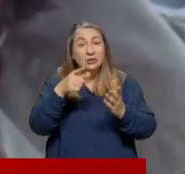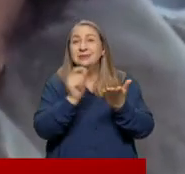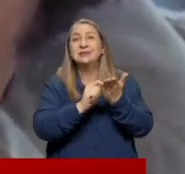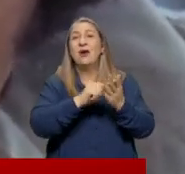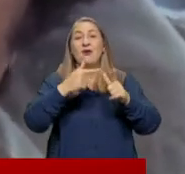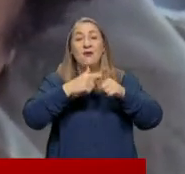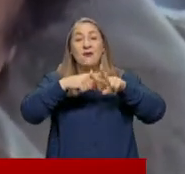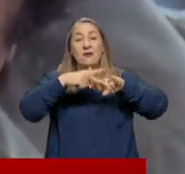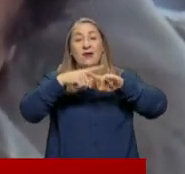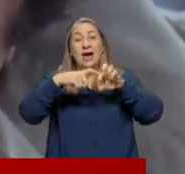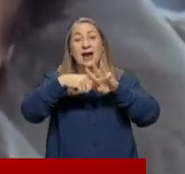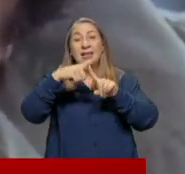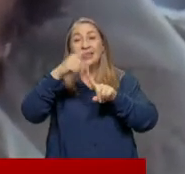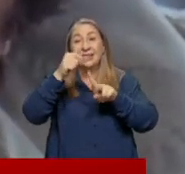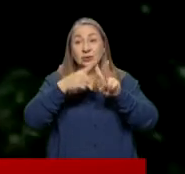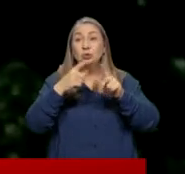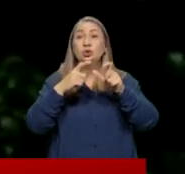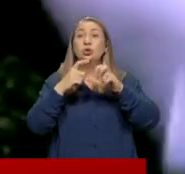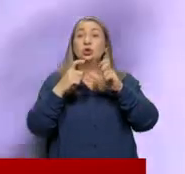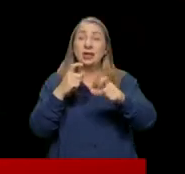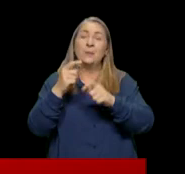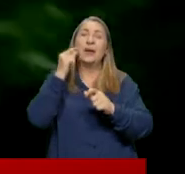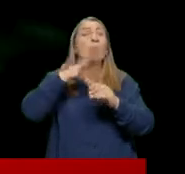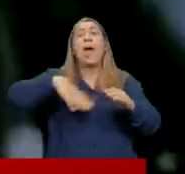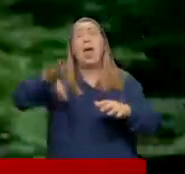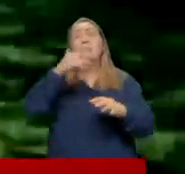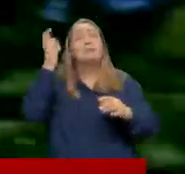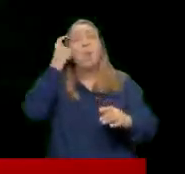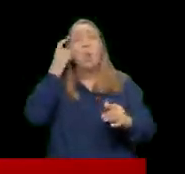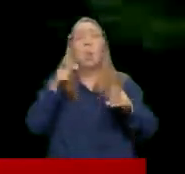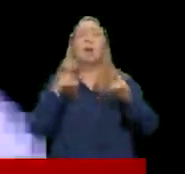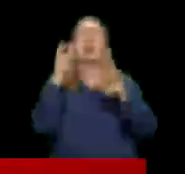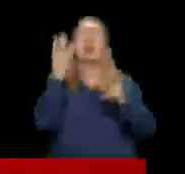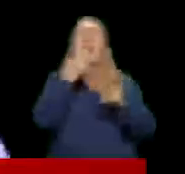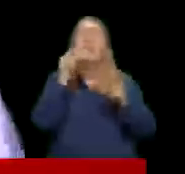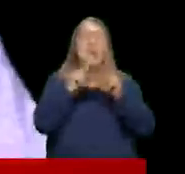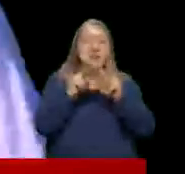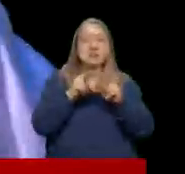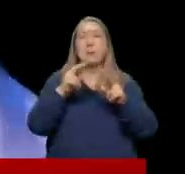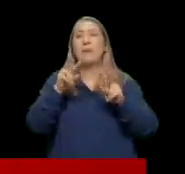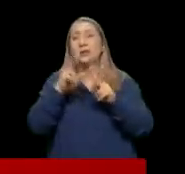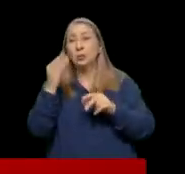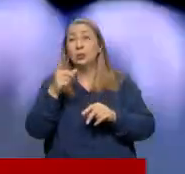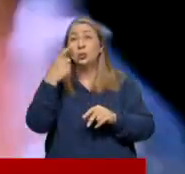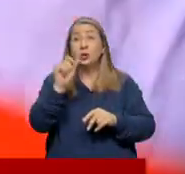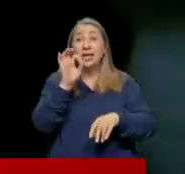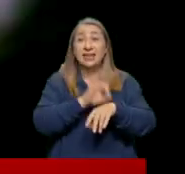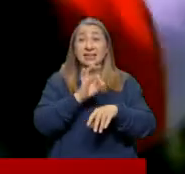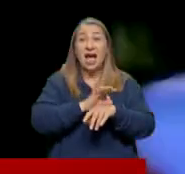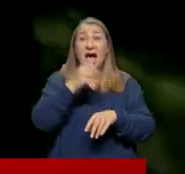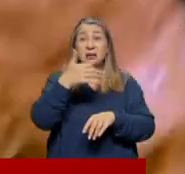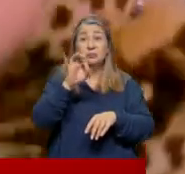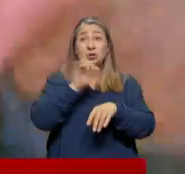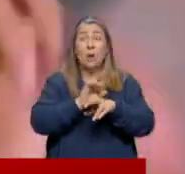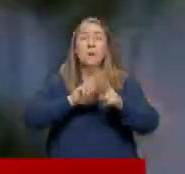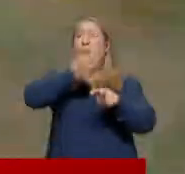adıysa Fahrettin Cüreklibatur var ama O milyonların Malkoçoğlu Kara Murat'ı oldun Şu anda Kadın filmini 60